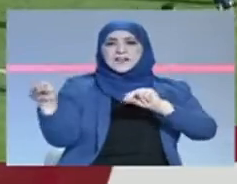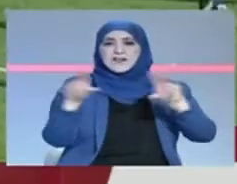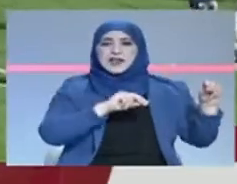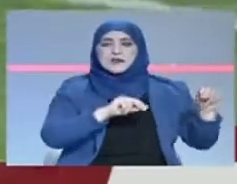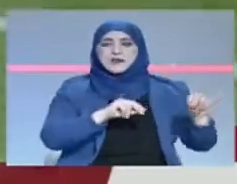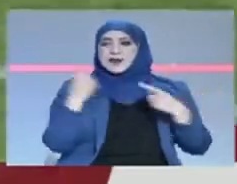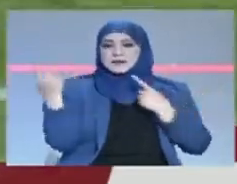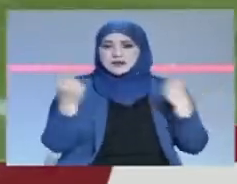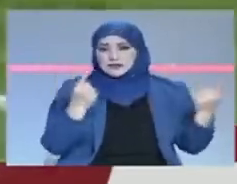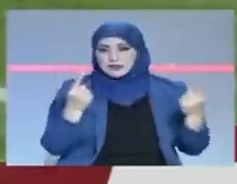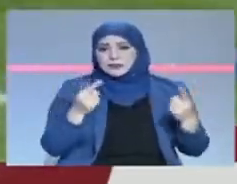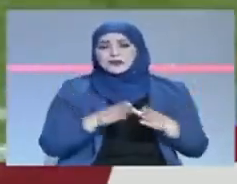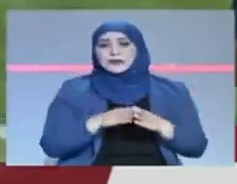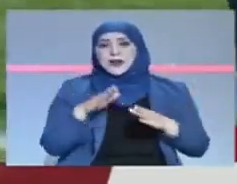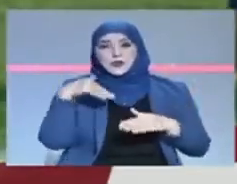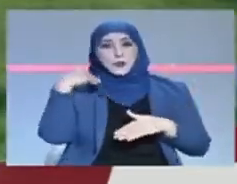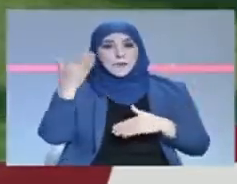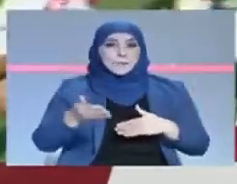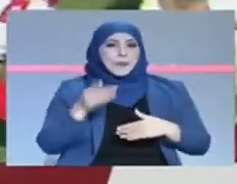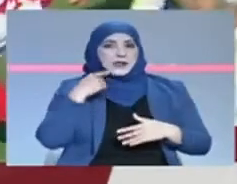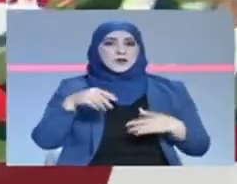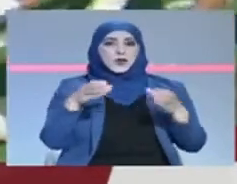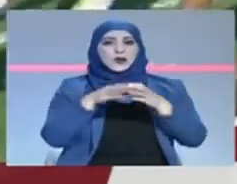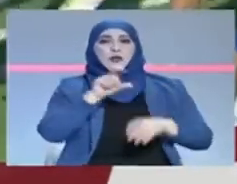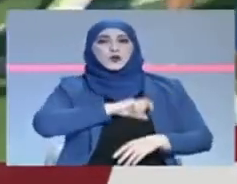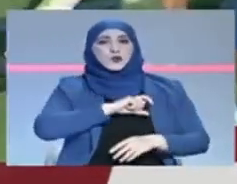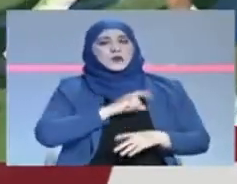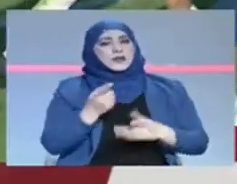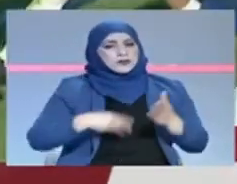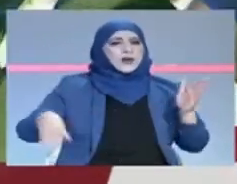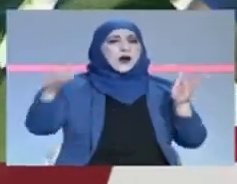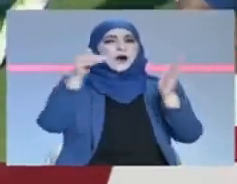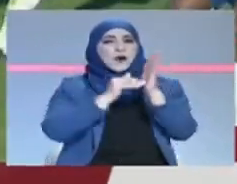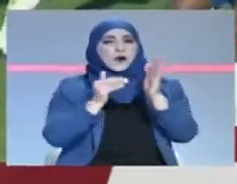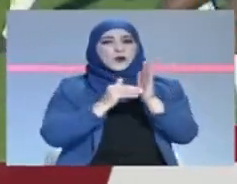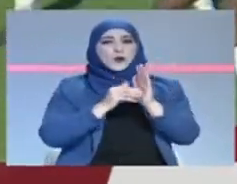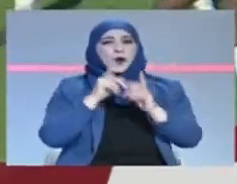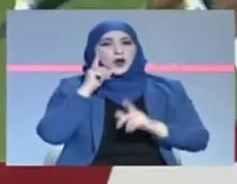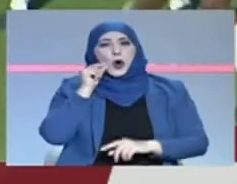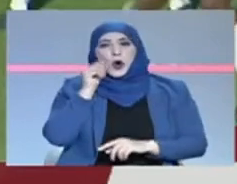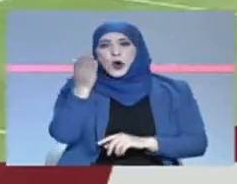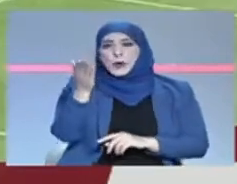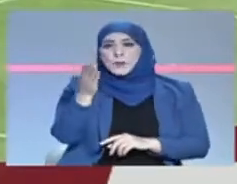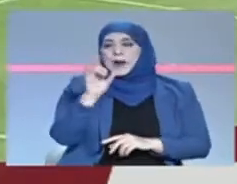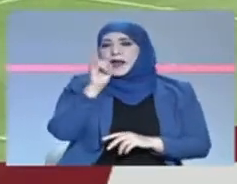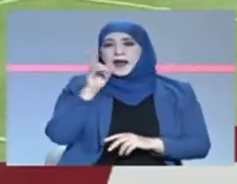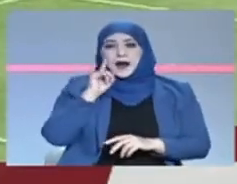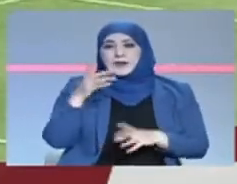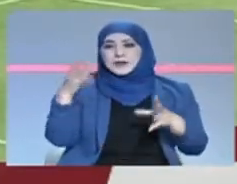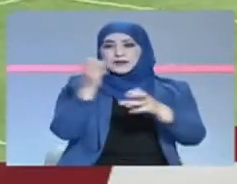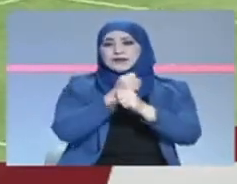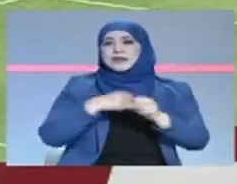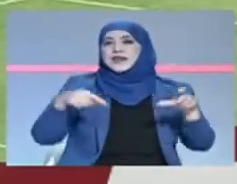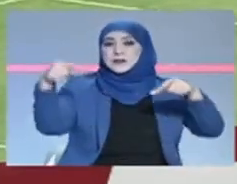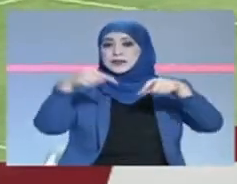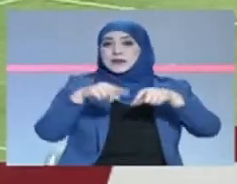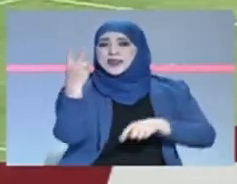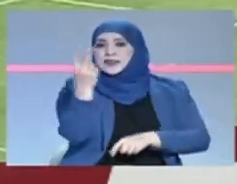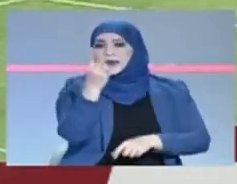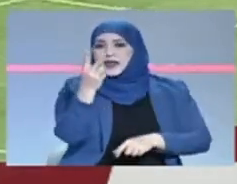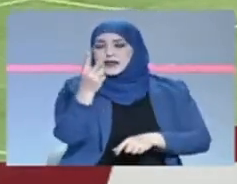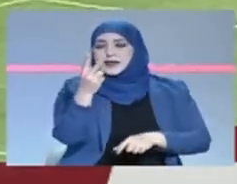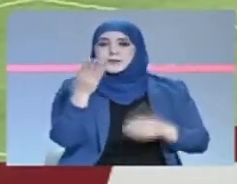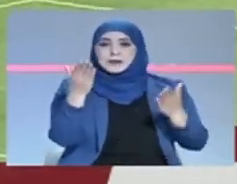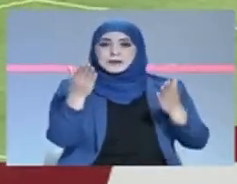إدريس المحيرسي. وتقدم النجم الساحلي مجدداً عندما تمكن حمزة الأحمر من تسجيل الهدف الثاني من ضربة